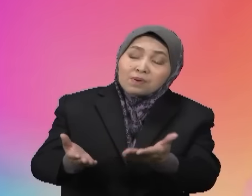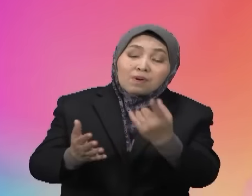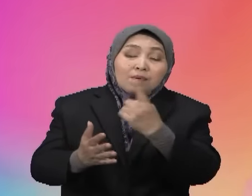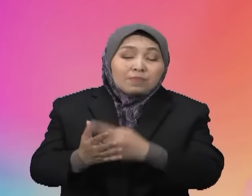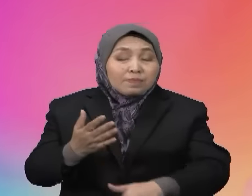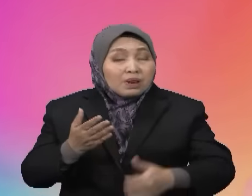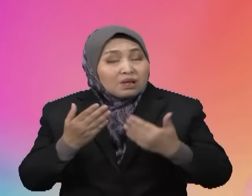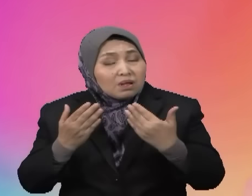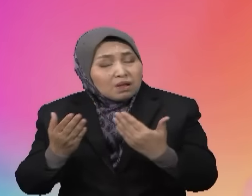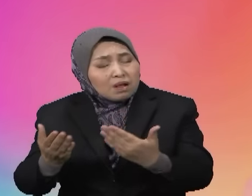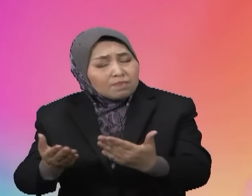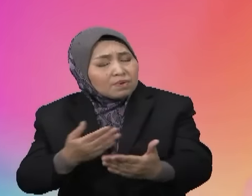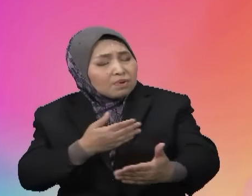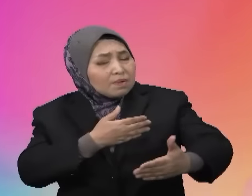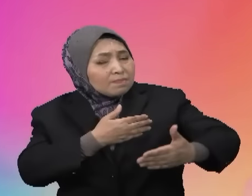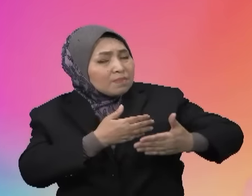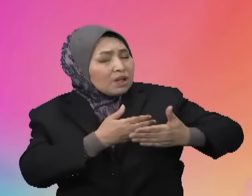raja'tum